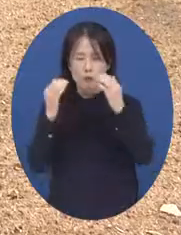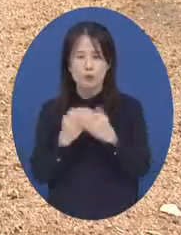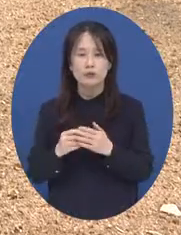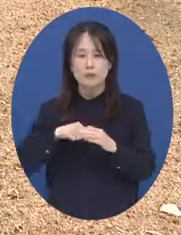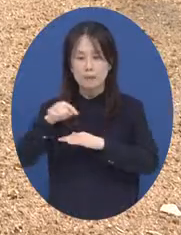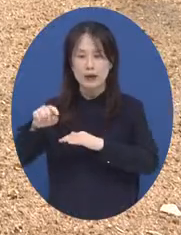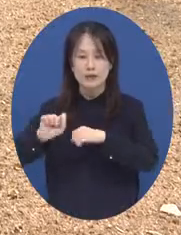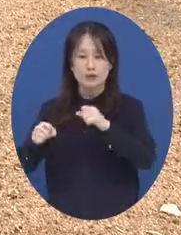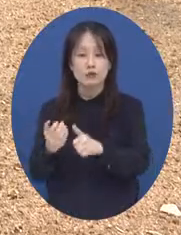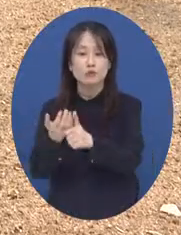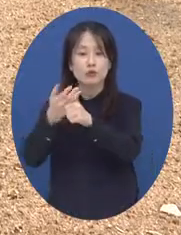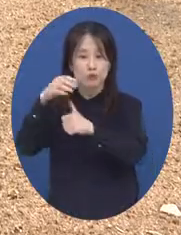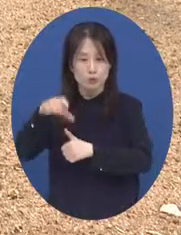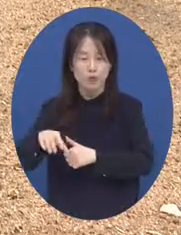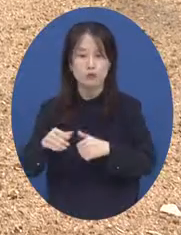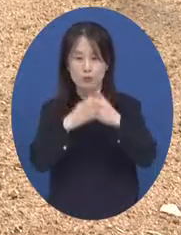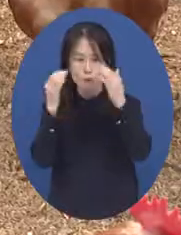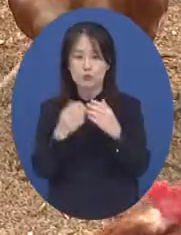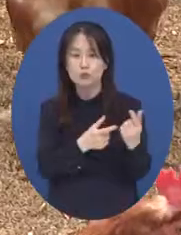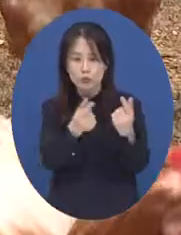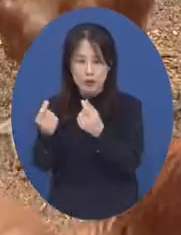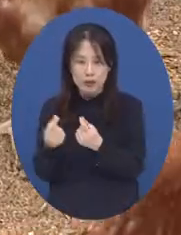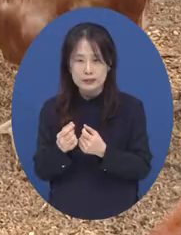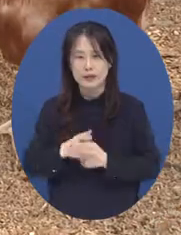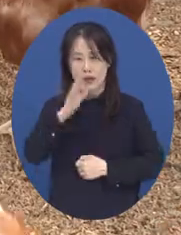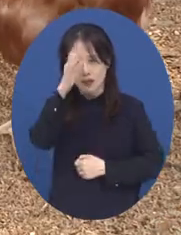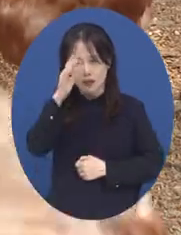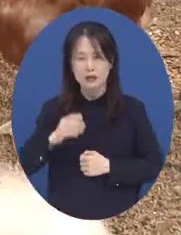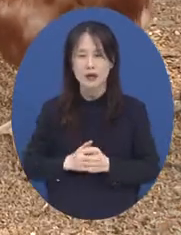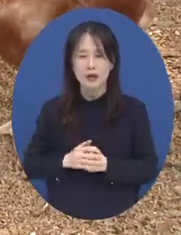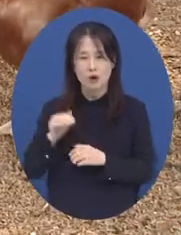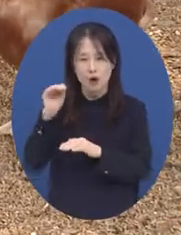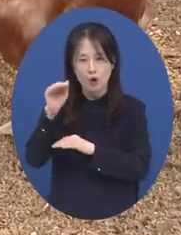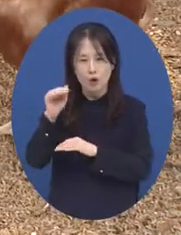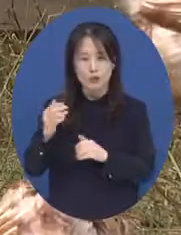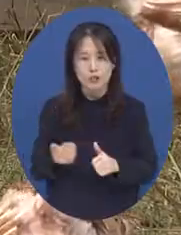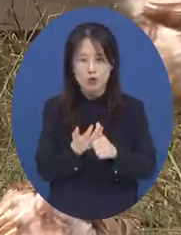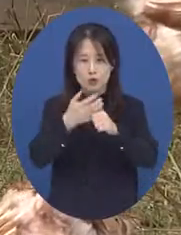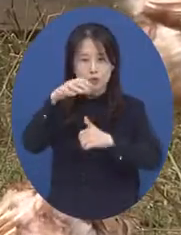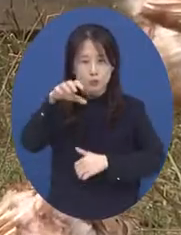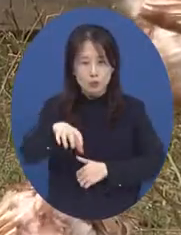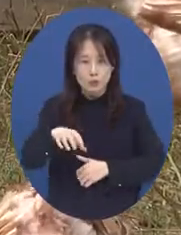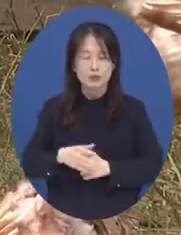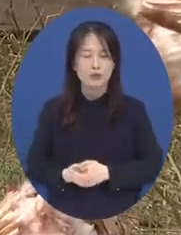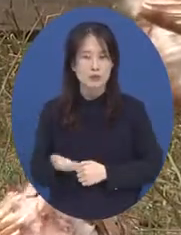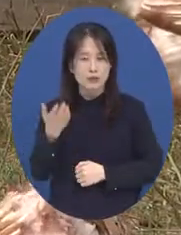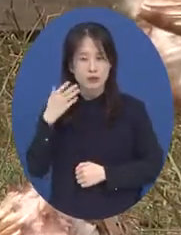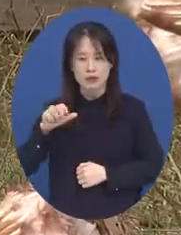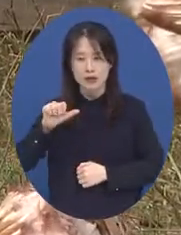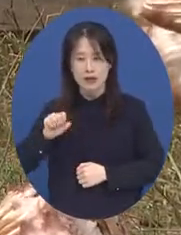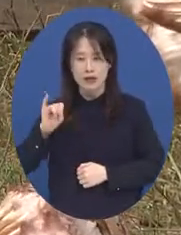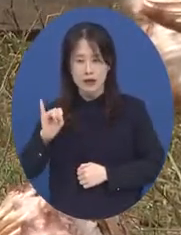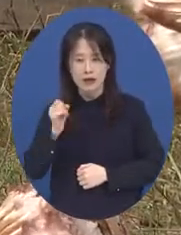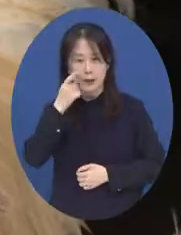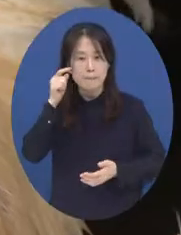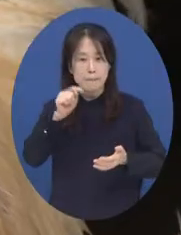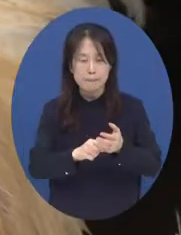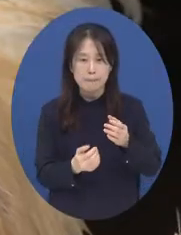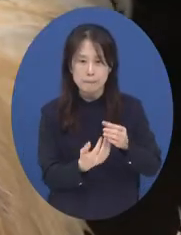모든 가 근동 장닭 과거 철새 추출물 지역 내 토종닭과 거의 방사 사용 농장에서 고병원성